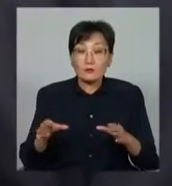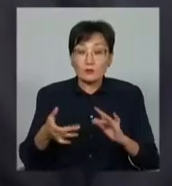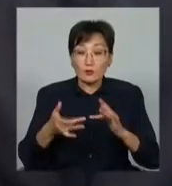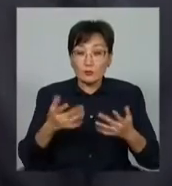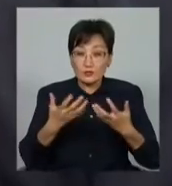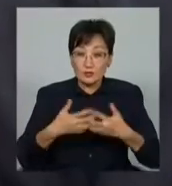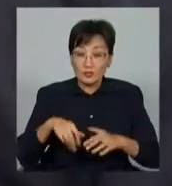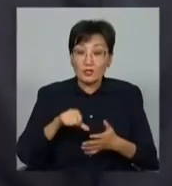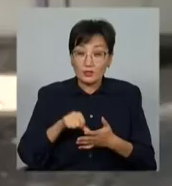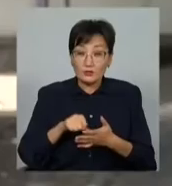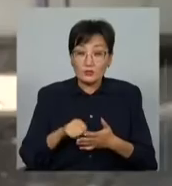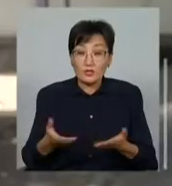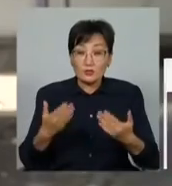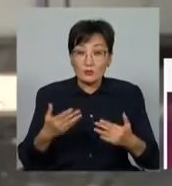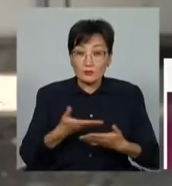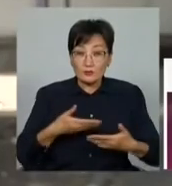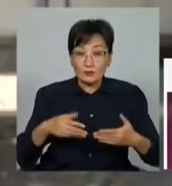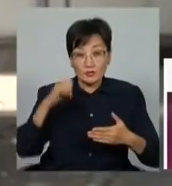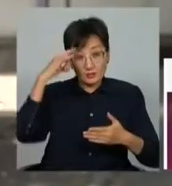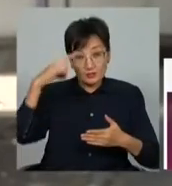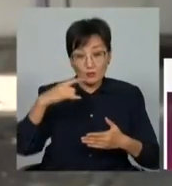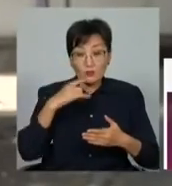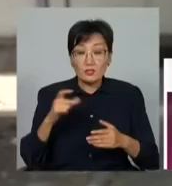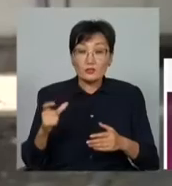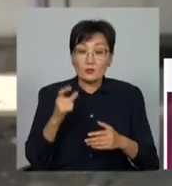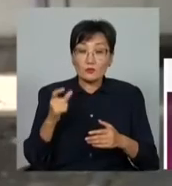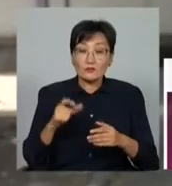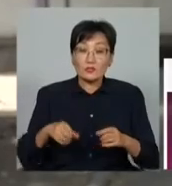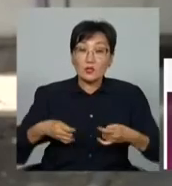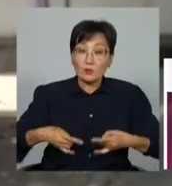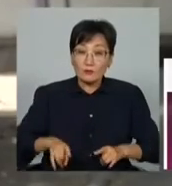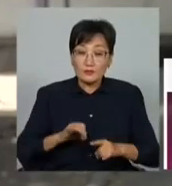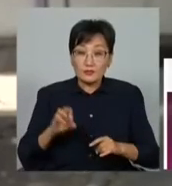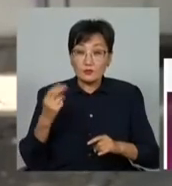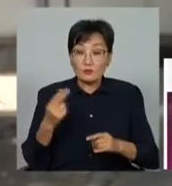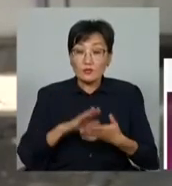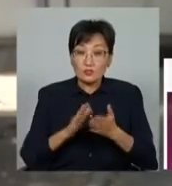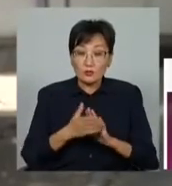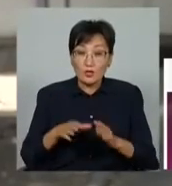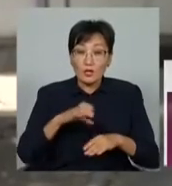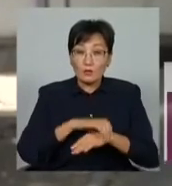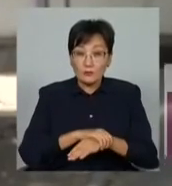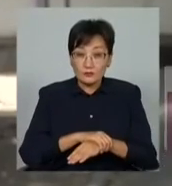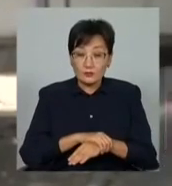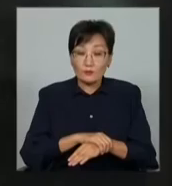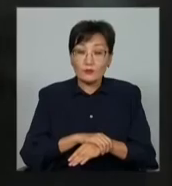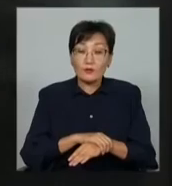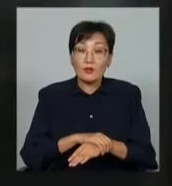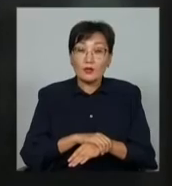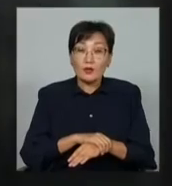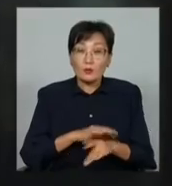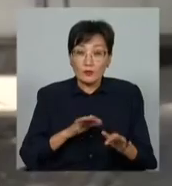онлайн санаққа қатысуға шақырды. Бұл біздің еліміздің экономикалық, демографиялық және әлеуметтік жағдайын анықтаудың бірден-бір жолы болып